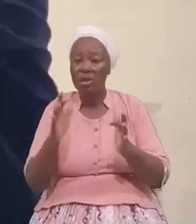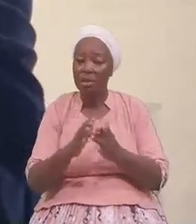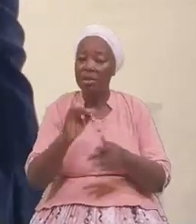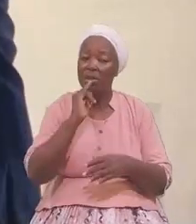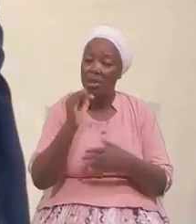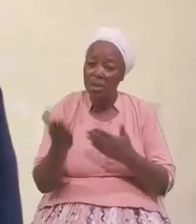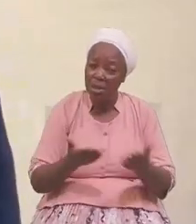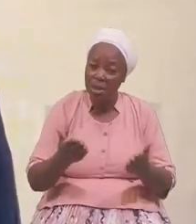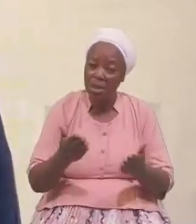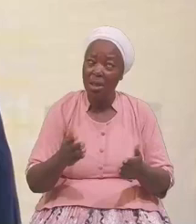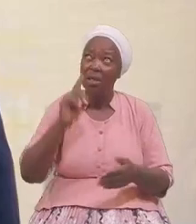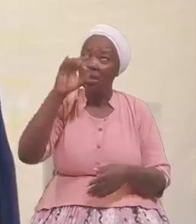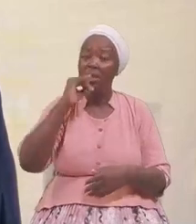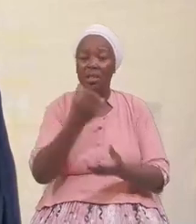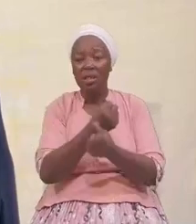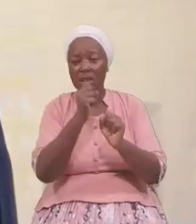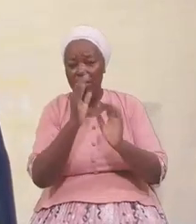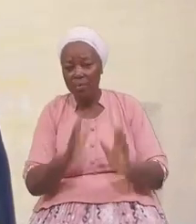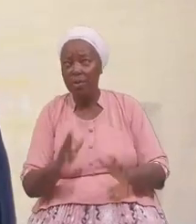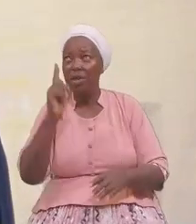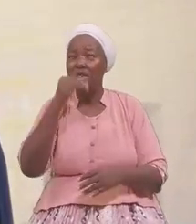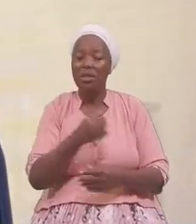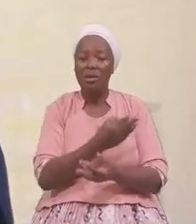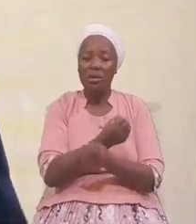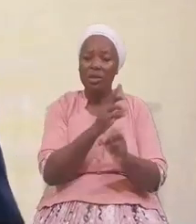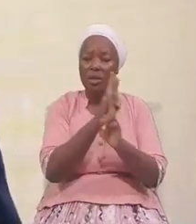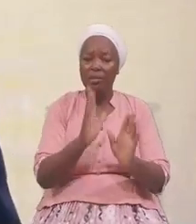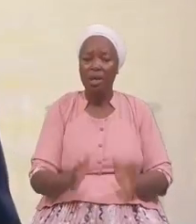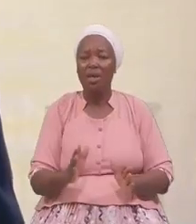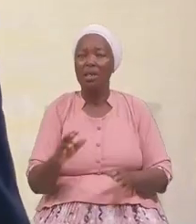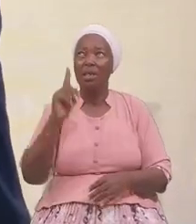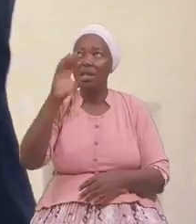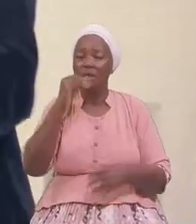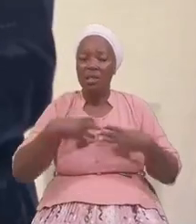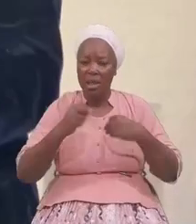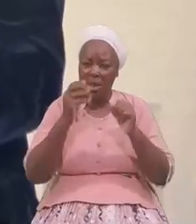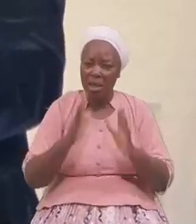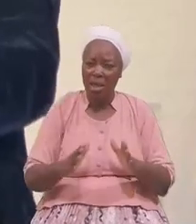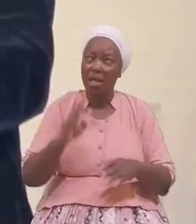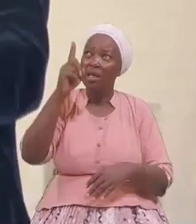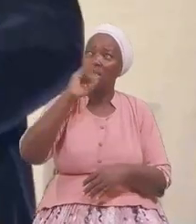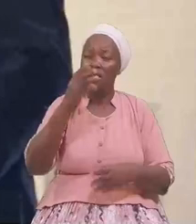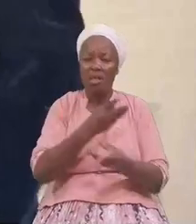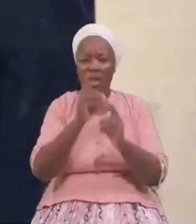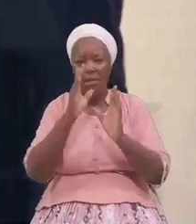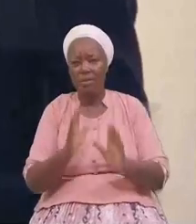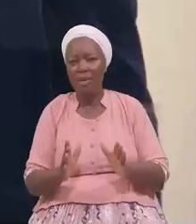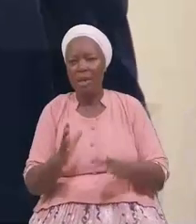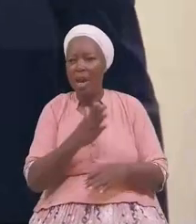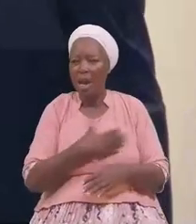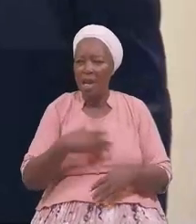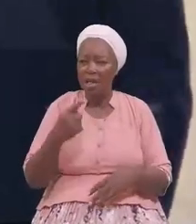sauveur, il est le rédempteur, il est le guérisseur, il est le libérateur. Et tu